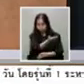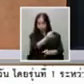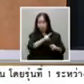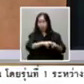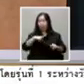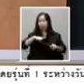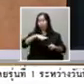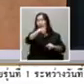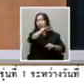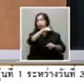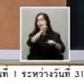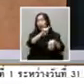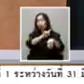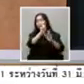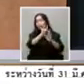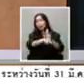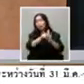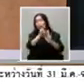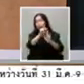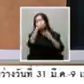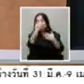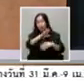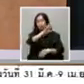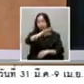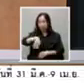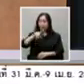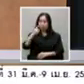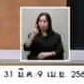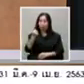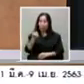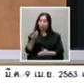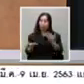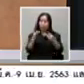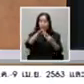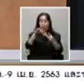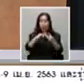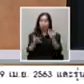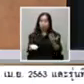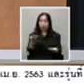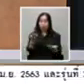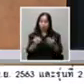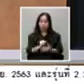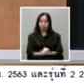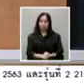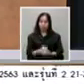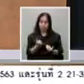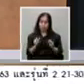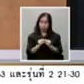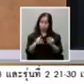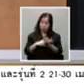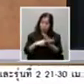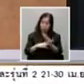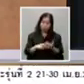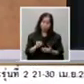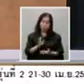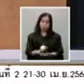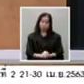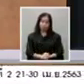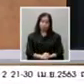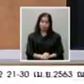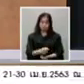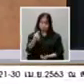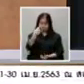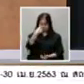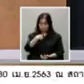อยู่ข้างนอกสัก50นาทีสัก30นาทีท่านเลือกเอาครับงั้นการประชุมเดินไม่ได้ครับ ท่านอย่าเข้าใจว่าผ